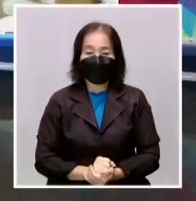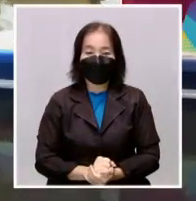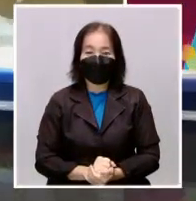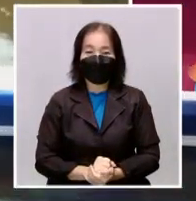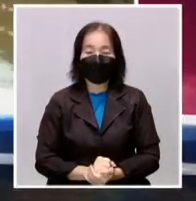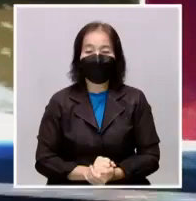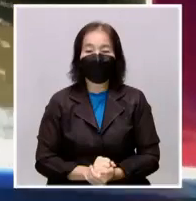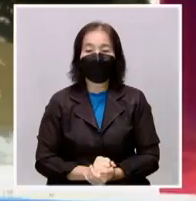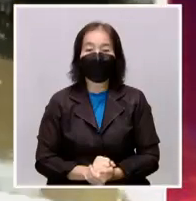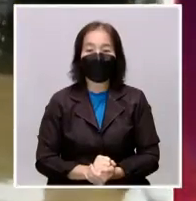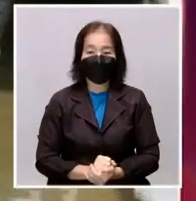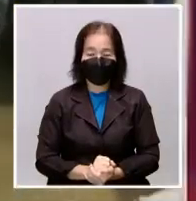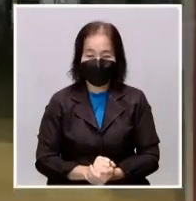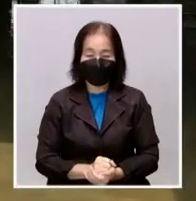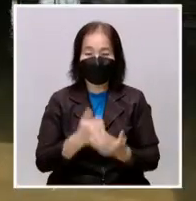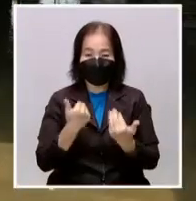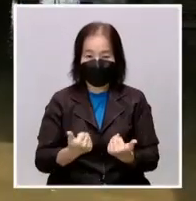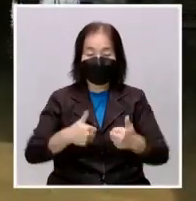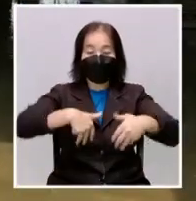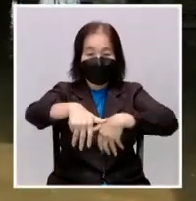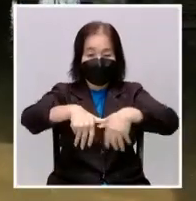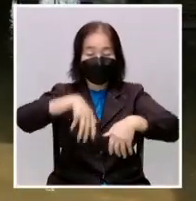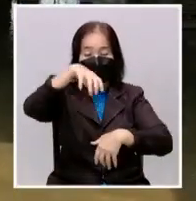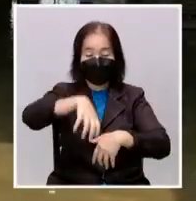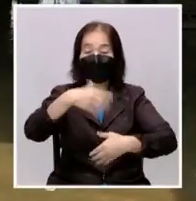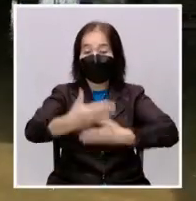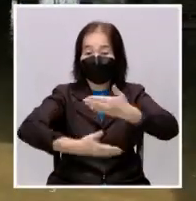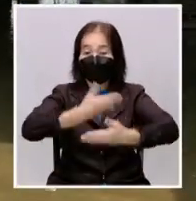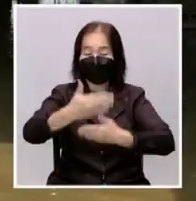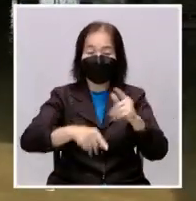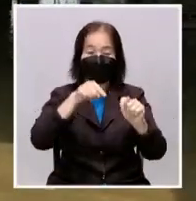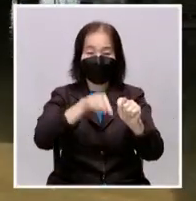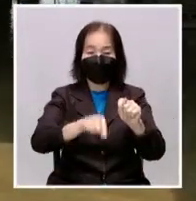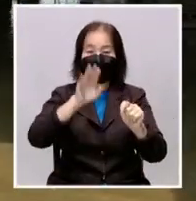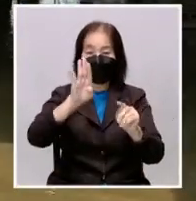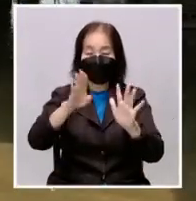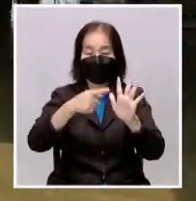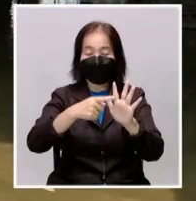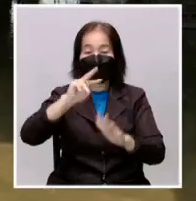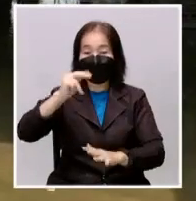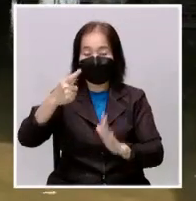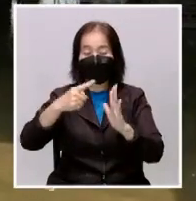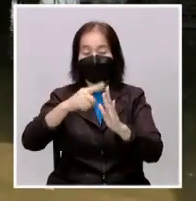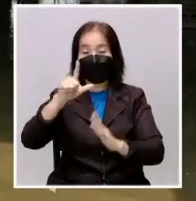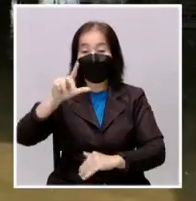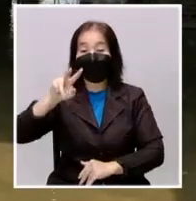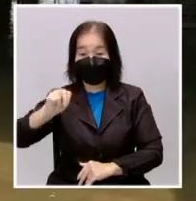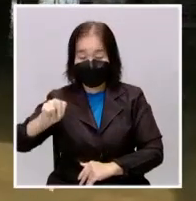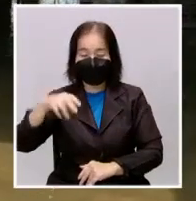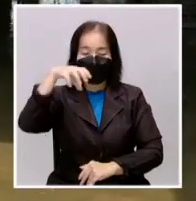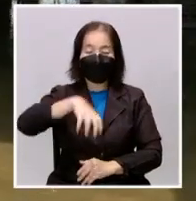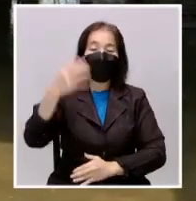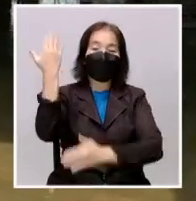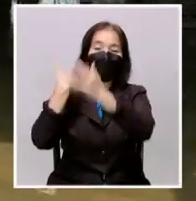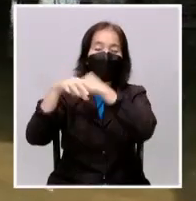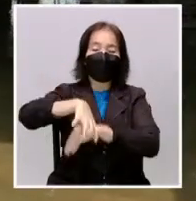ค่ะคุณวรุณวรรณคุณกาญจนาคะพื้นที่ตลาดเทศบาลตำบลบางเลนค่ะน้ำจะเข้าท่วมเฉพาะฝั่งตลาดเก่าซึ่งอยู่ด้านหลังนี้ค่ะ